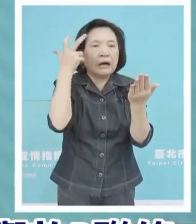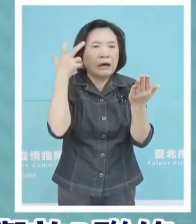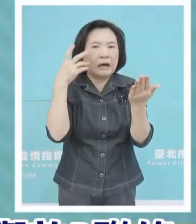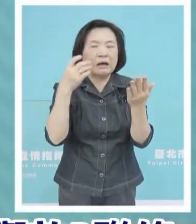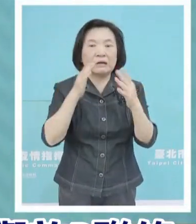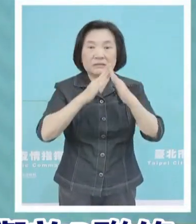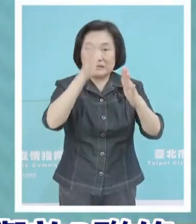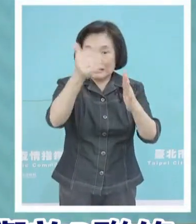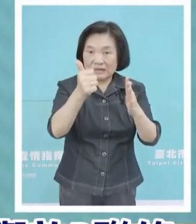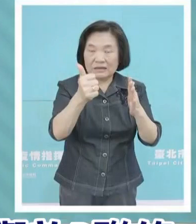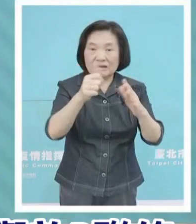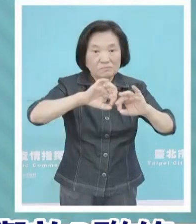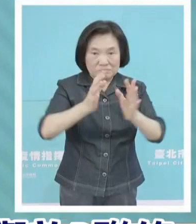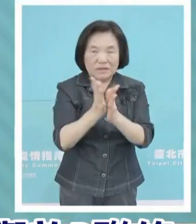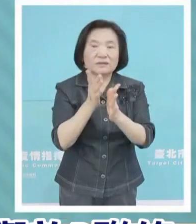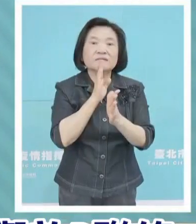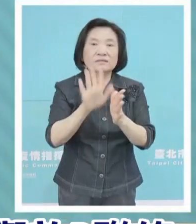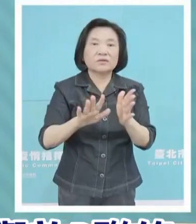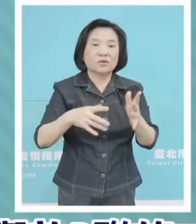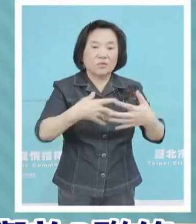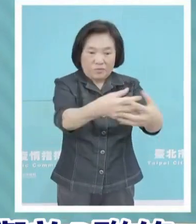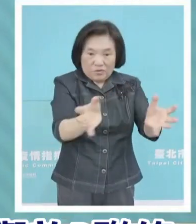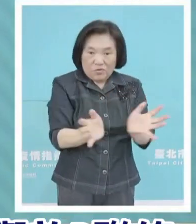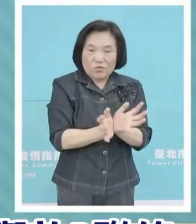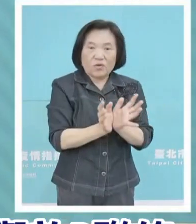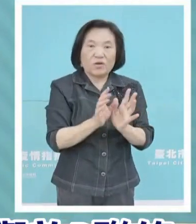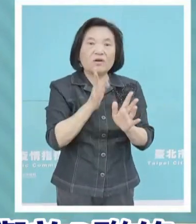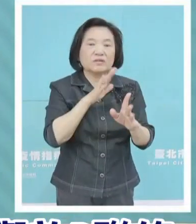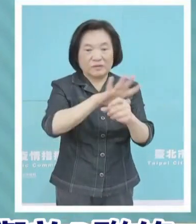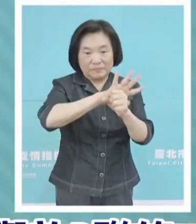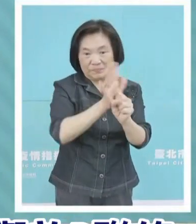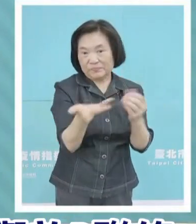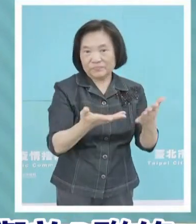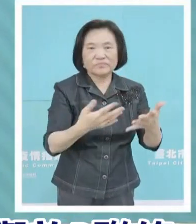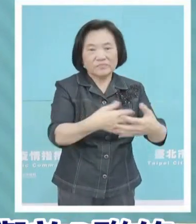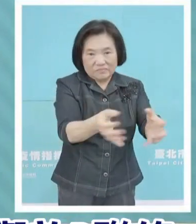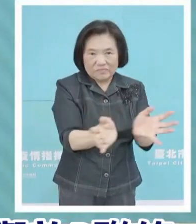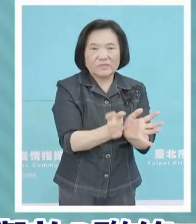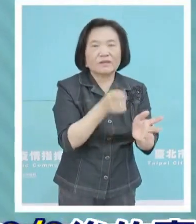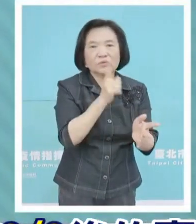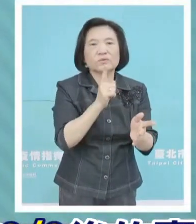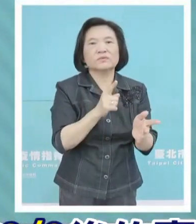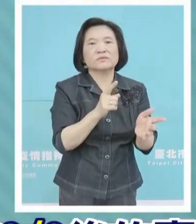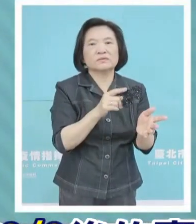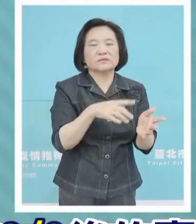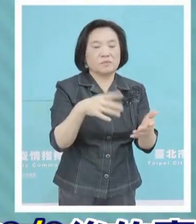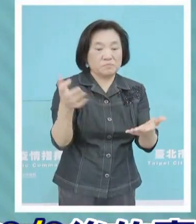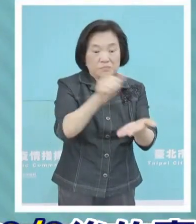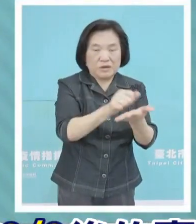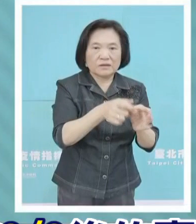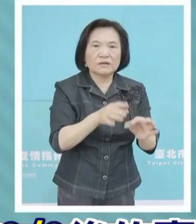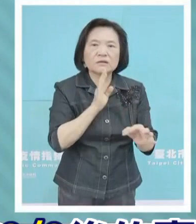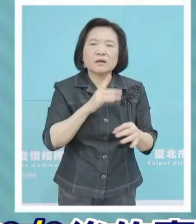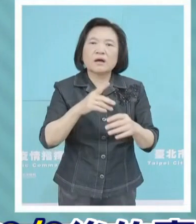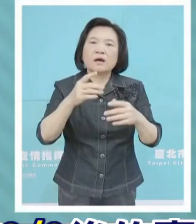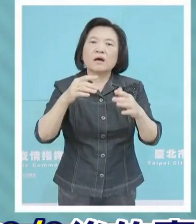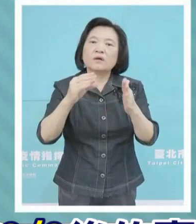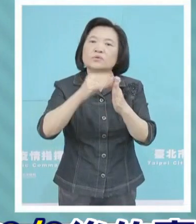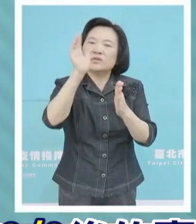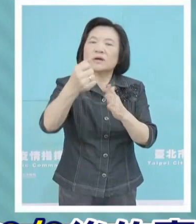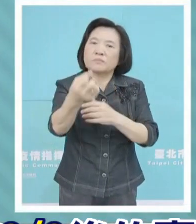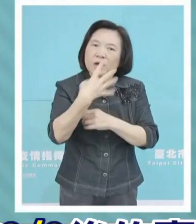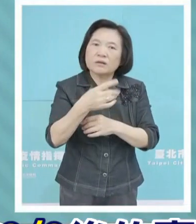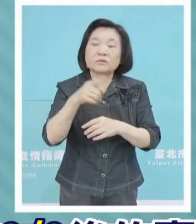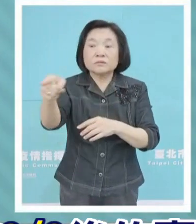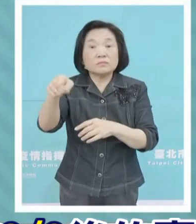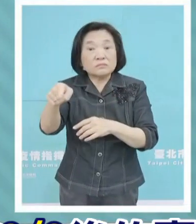的工作小组，黄局长当时就第一个时间回，是好心肝诊所，是合约诊所，是可以打的，昨天有配发100瓶